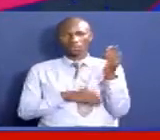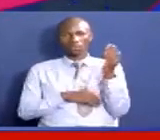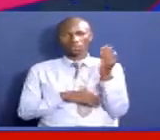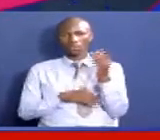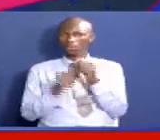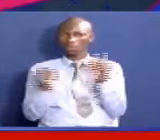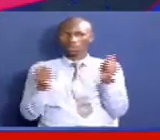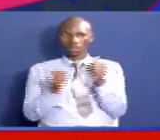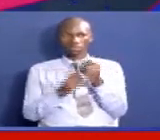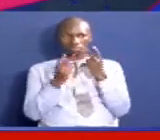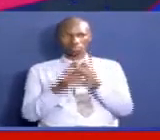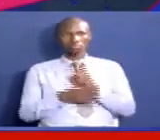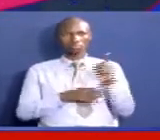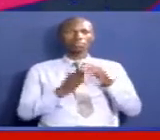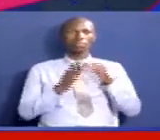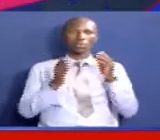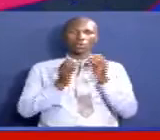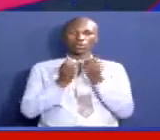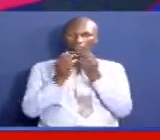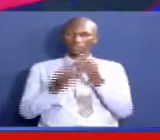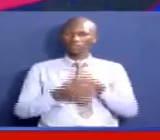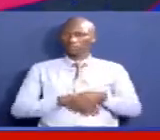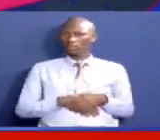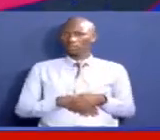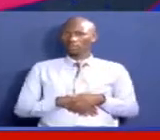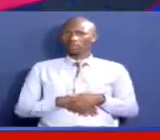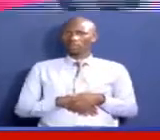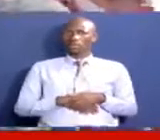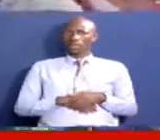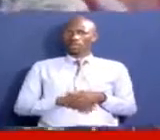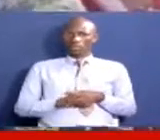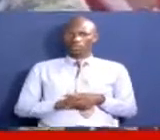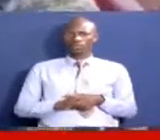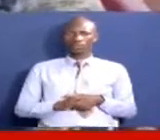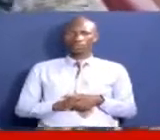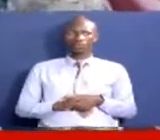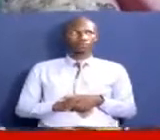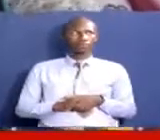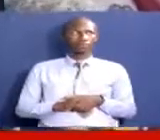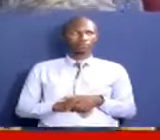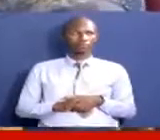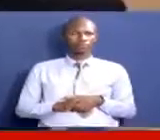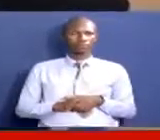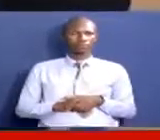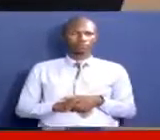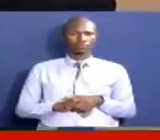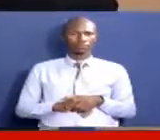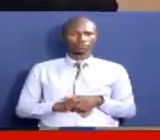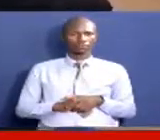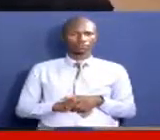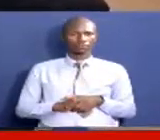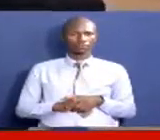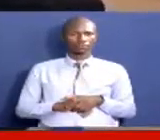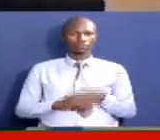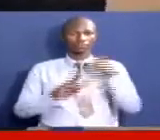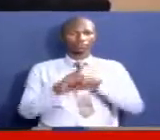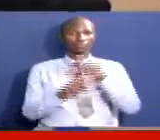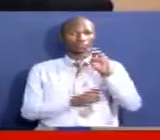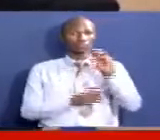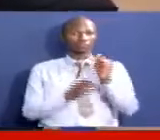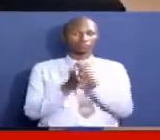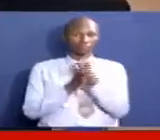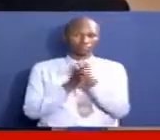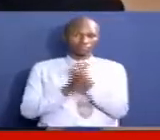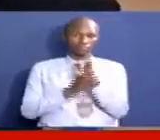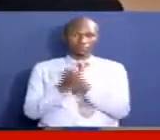kwa manzia ni mwandiki vitu wa mauvo ende kisioni cha yethumbi kila kimwingia katimu tetei wa kibira cha MCA wardini ya